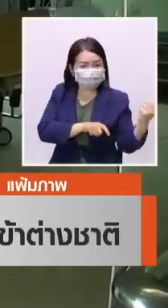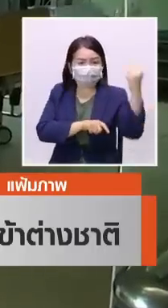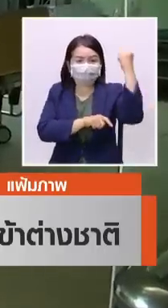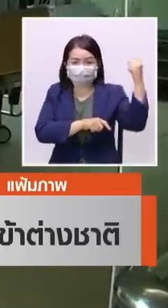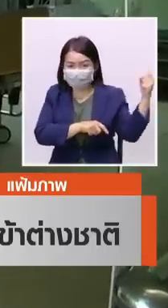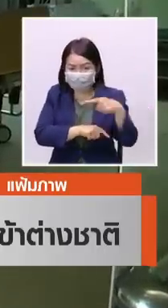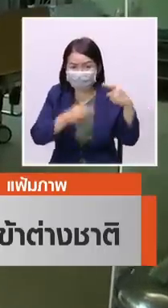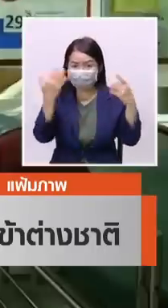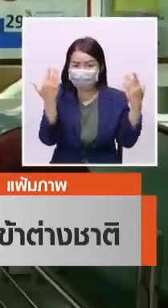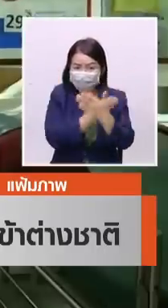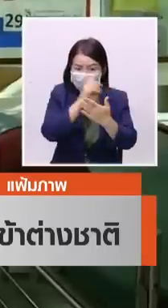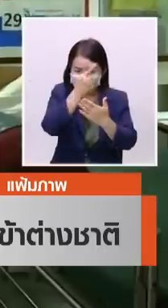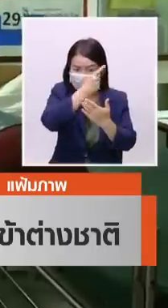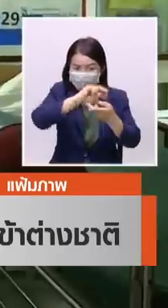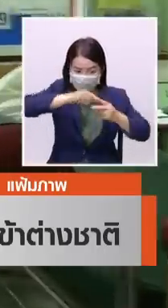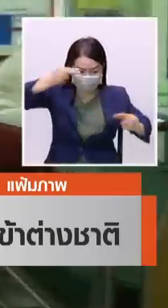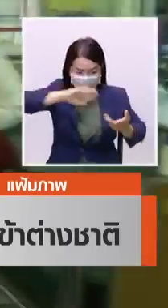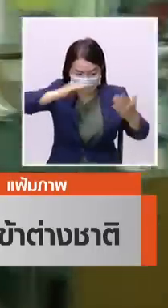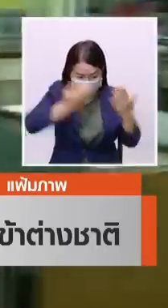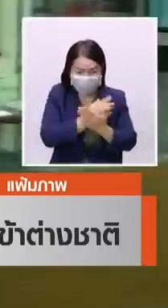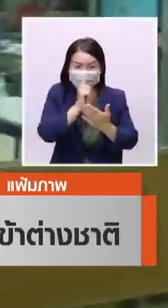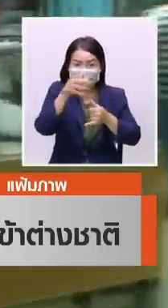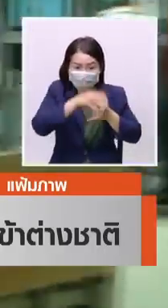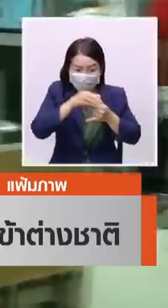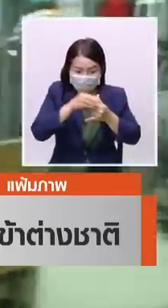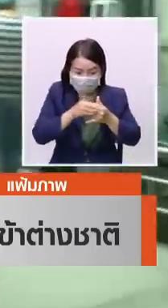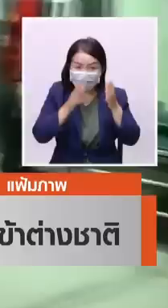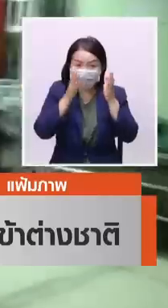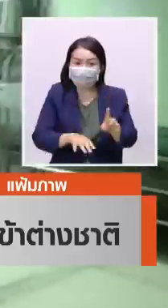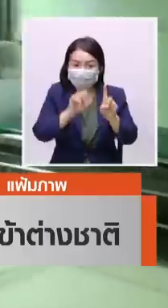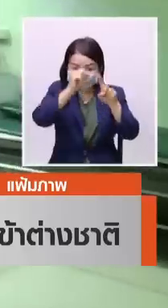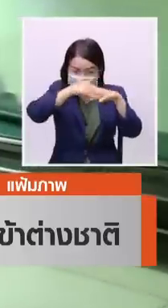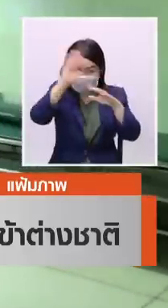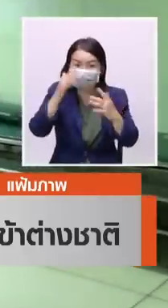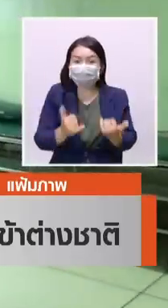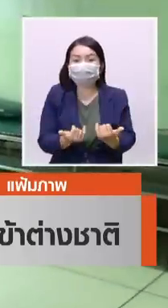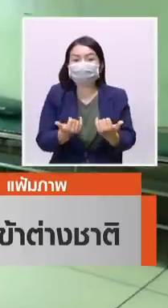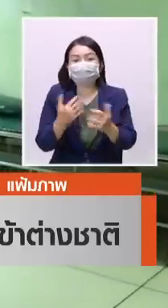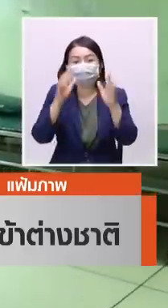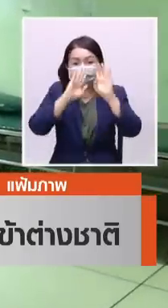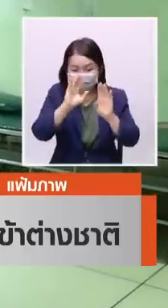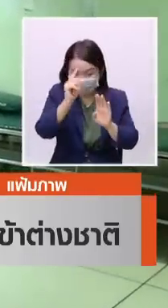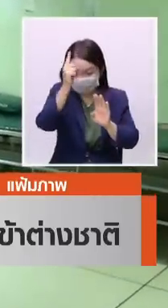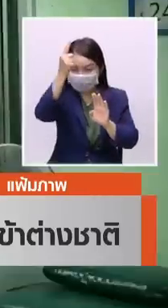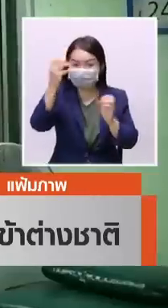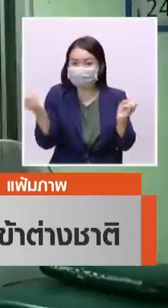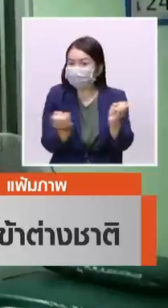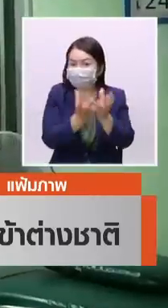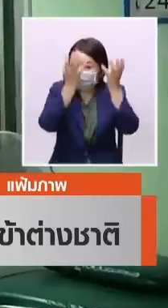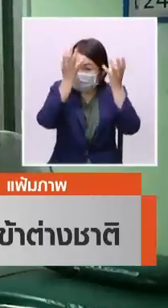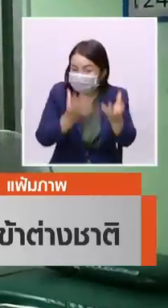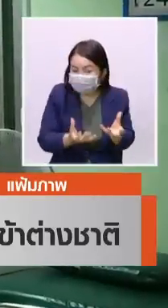คนจนในที่สุดเป็นหลักแสนคนจนทำให้ไวรัสเกิดการกลายพันธุ์จนเกิดสายพันธุ์ใหม่แล้วอาจมีความรุนแรง